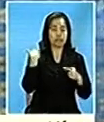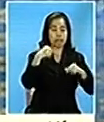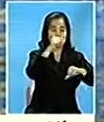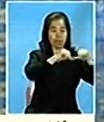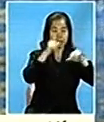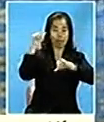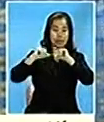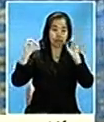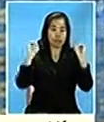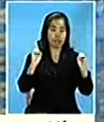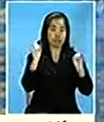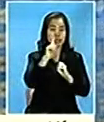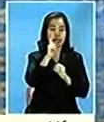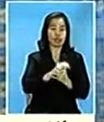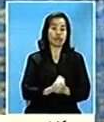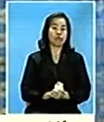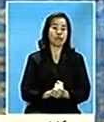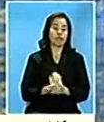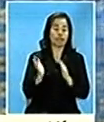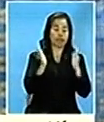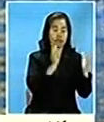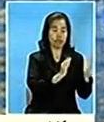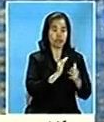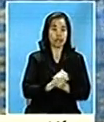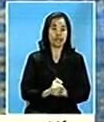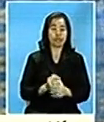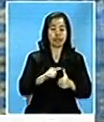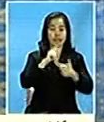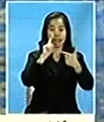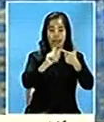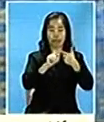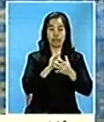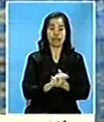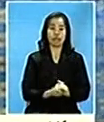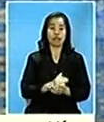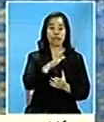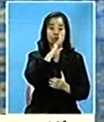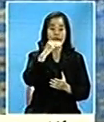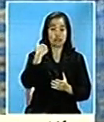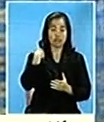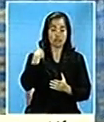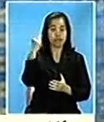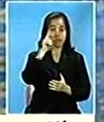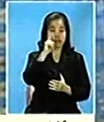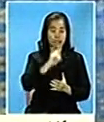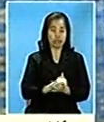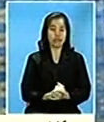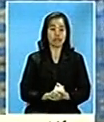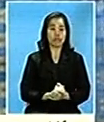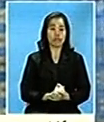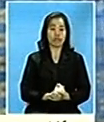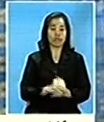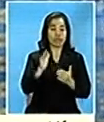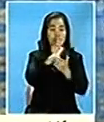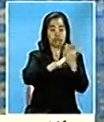ไม่มีประการที่2ถ้าเราได้ประกาศ3ประการนี้แปลว่า1ประเทศไ